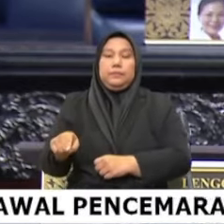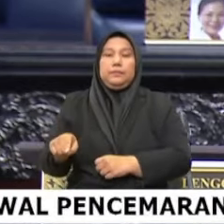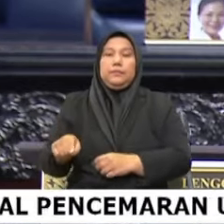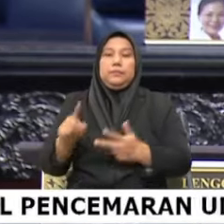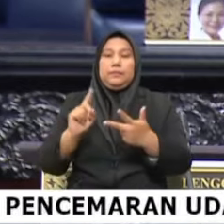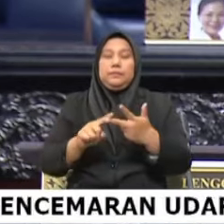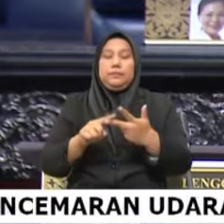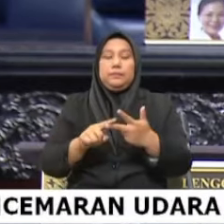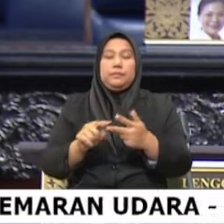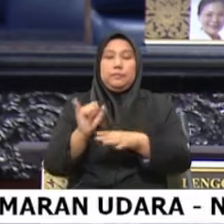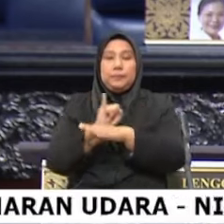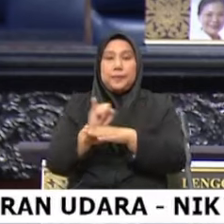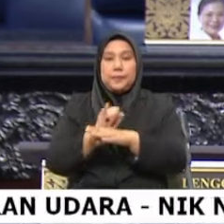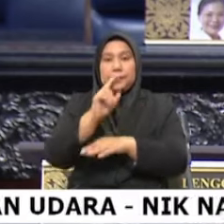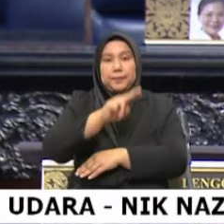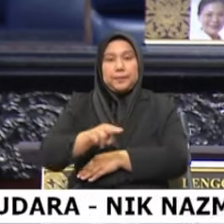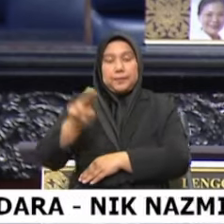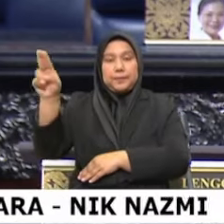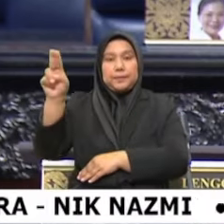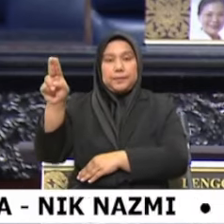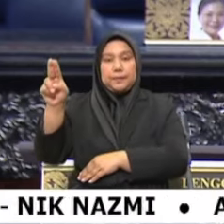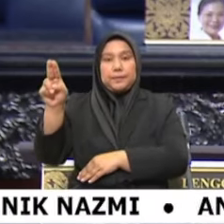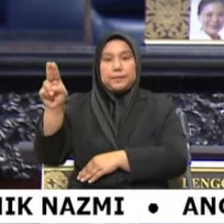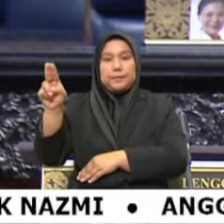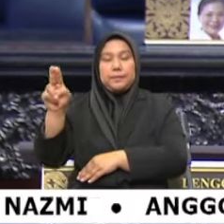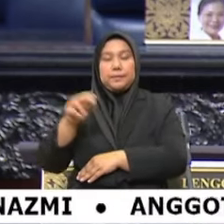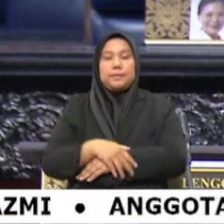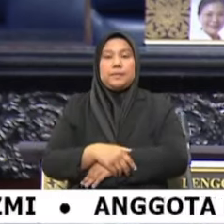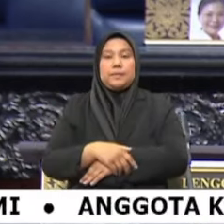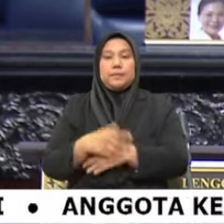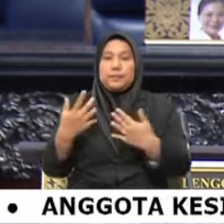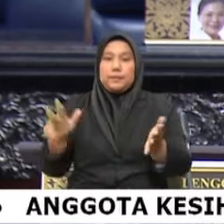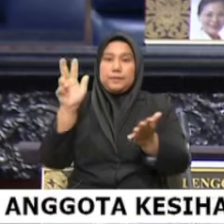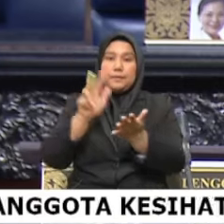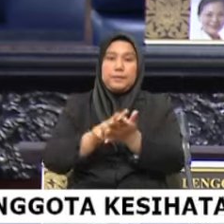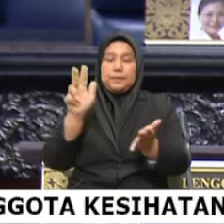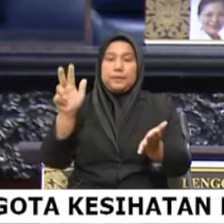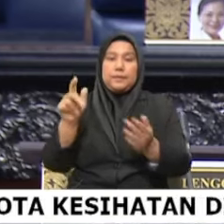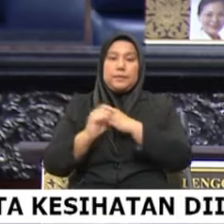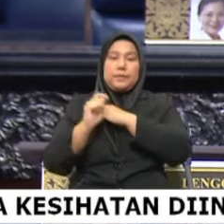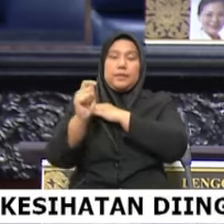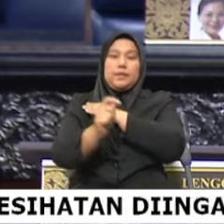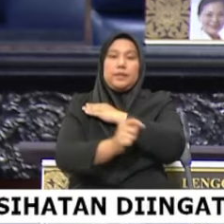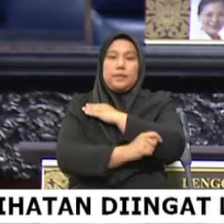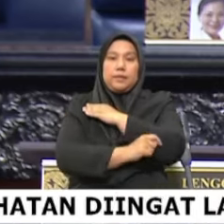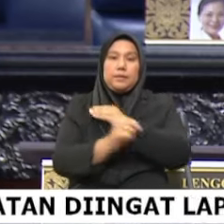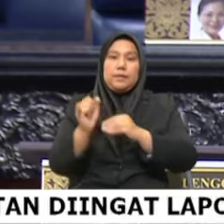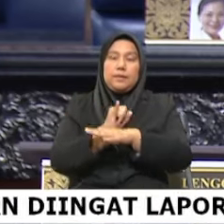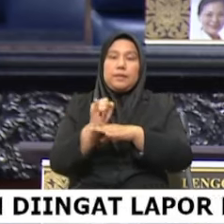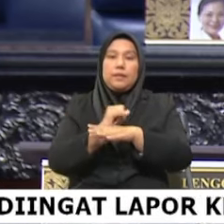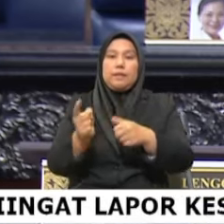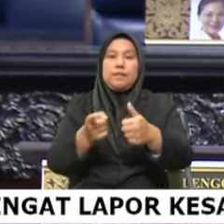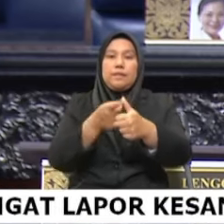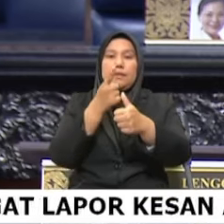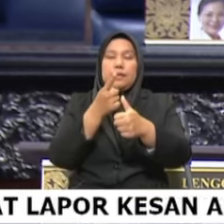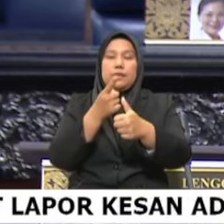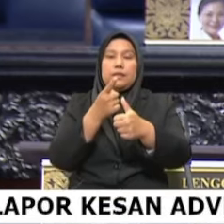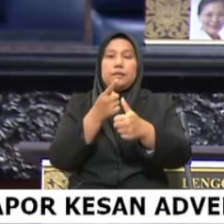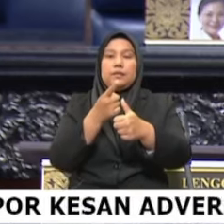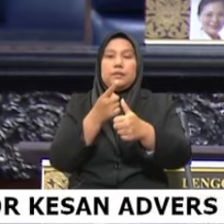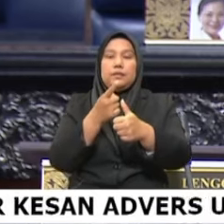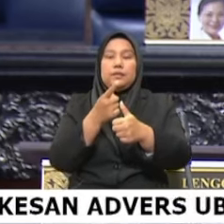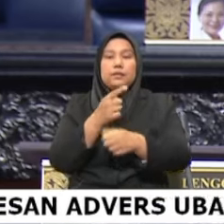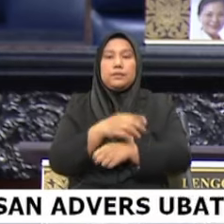halal. PIC Lahad Datu juga telah diiktiraf sebagai taman perindustrian pertama berstatus Halmas